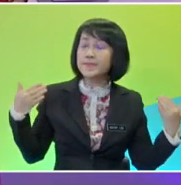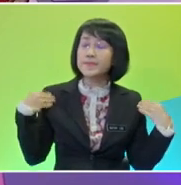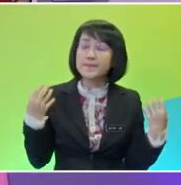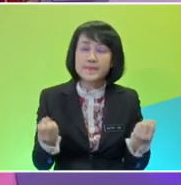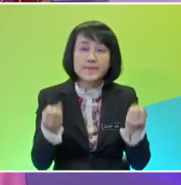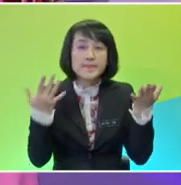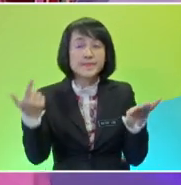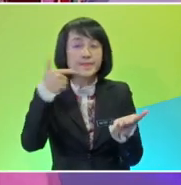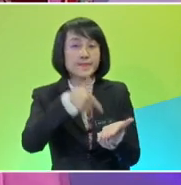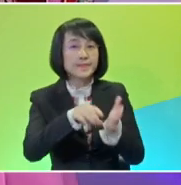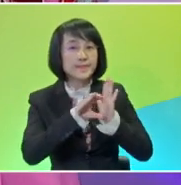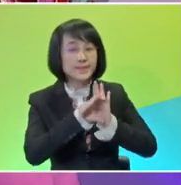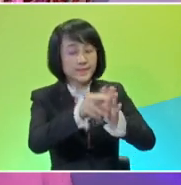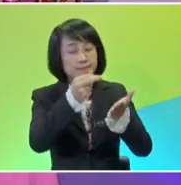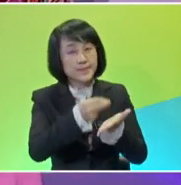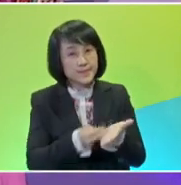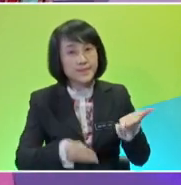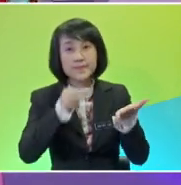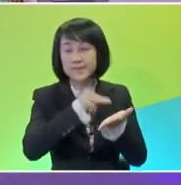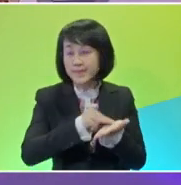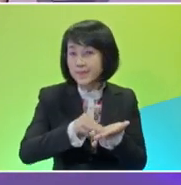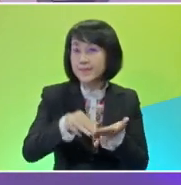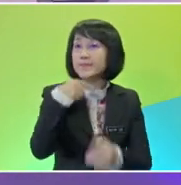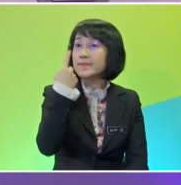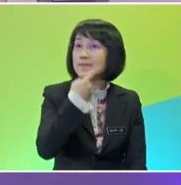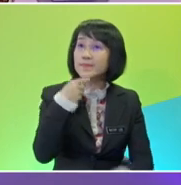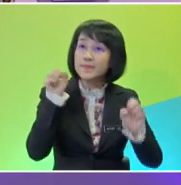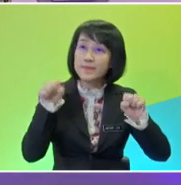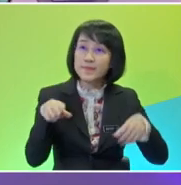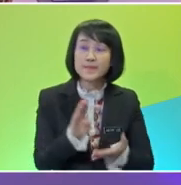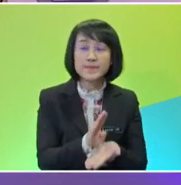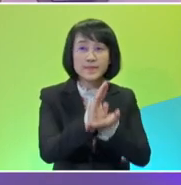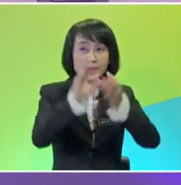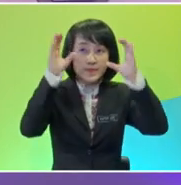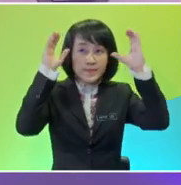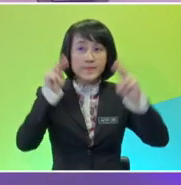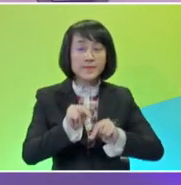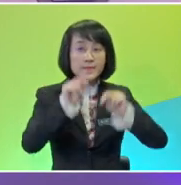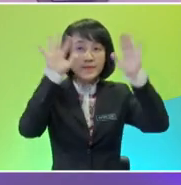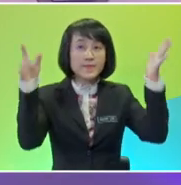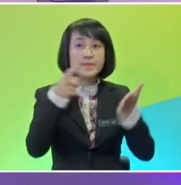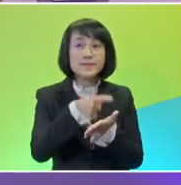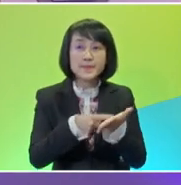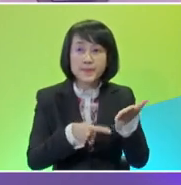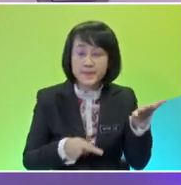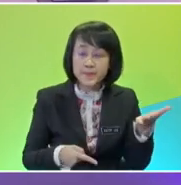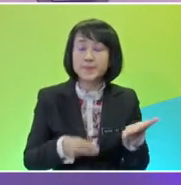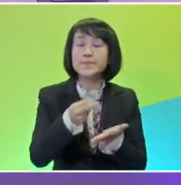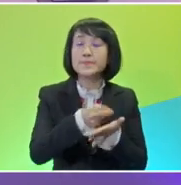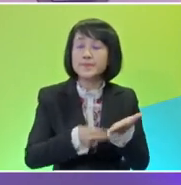contoh-contoh nilai murni Jadi agaknya siap tuh Boleh bantu cek untuknya tekan Apakah nilai-nilai murni yang kamu